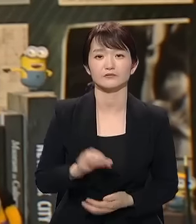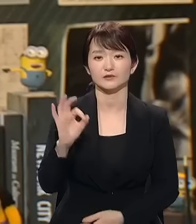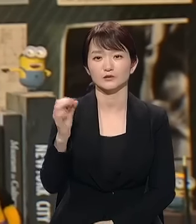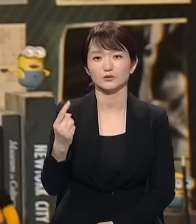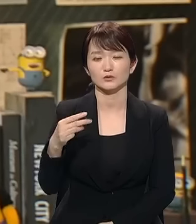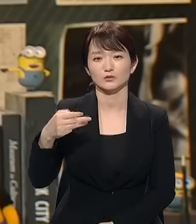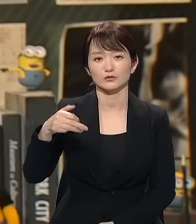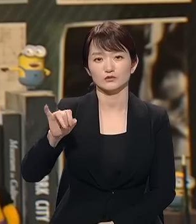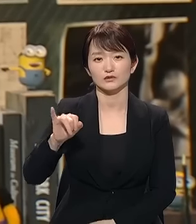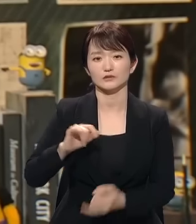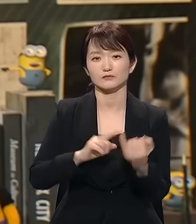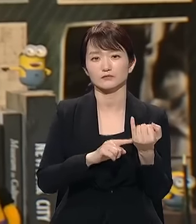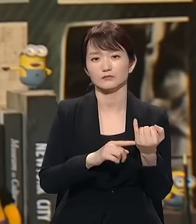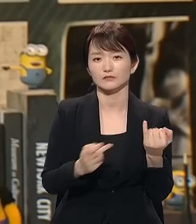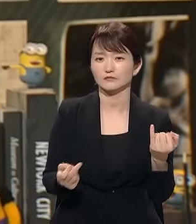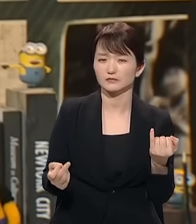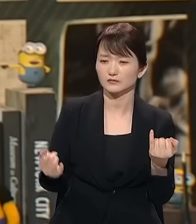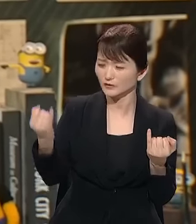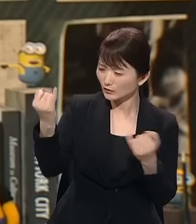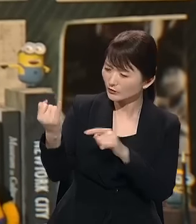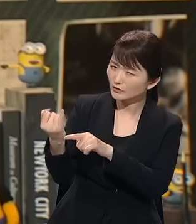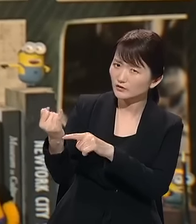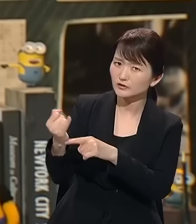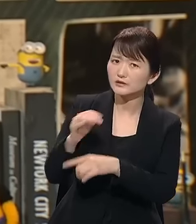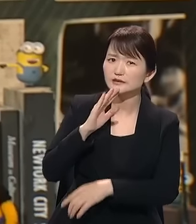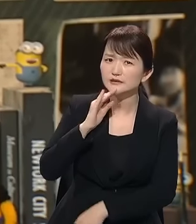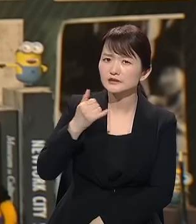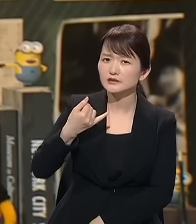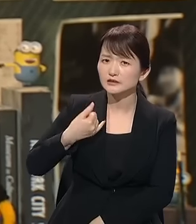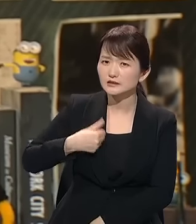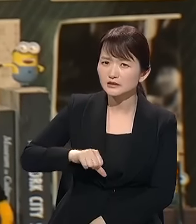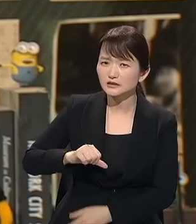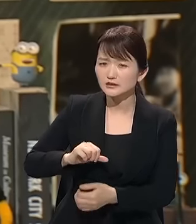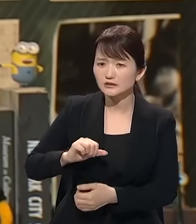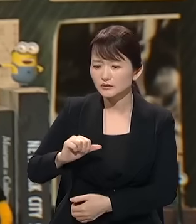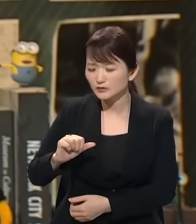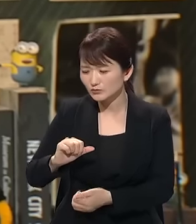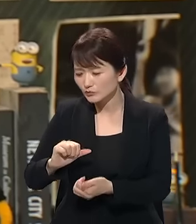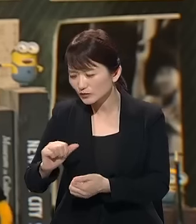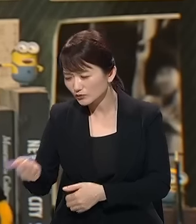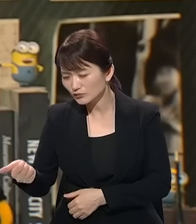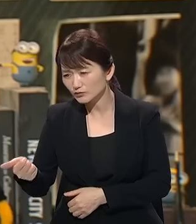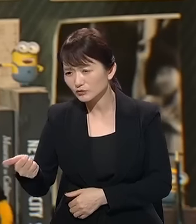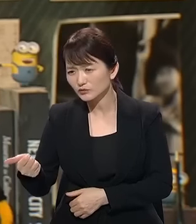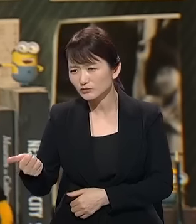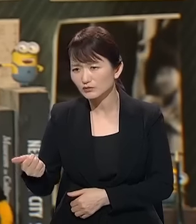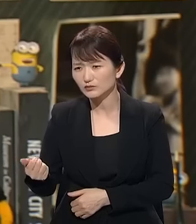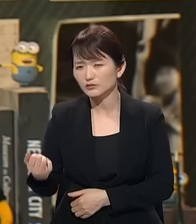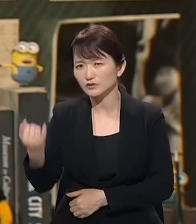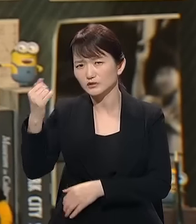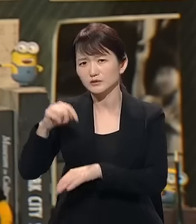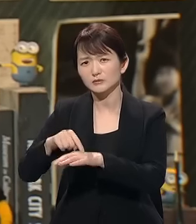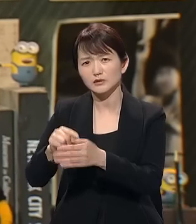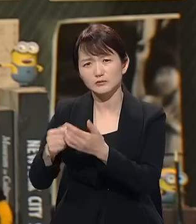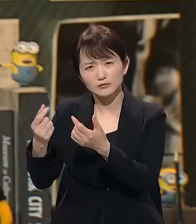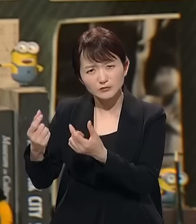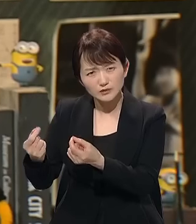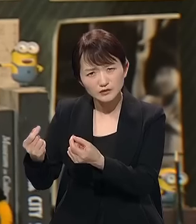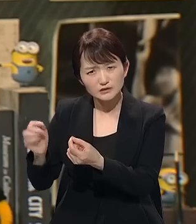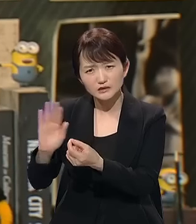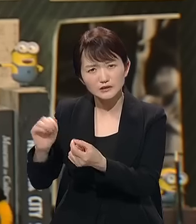올케입니다. 아, 형님 생때 같은 친자식을 잃은 형님만큼은 아니겠지만, 아, 우리 집 온 가족 모두 다